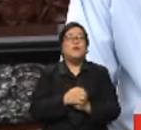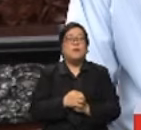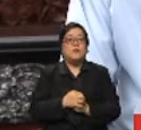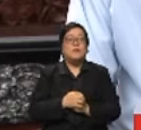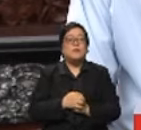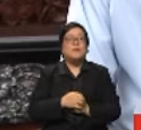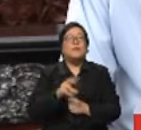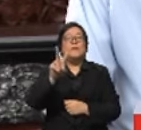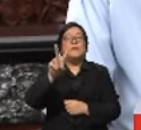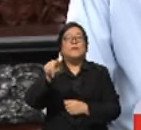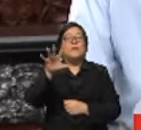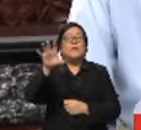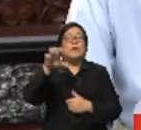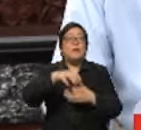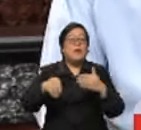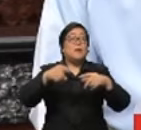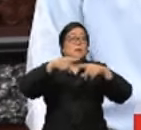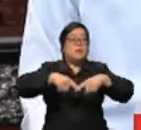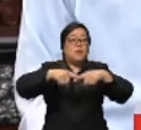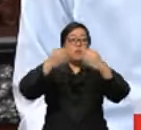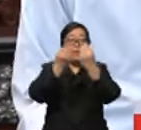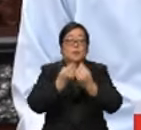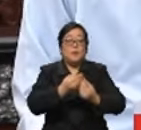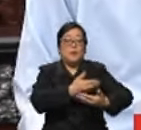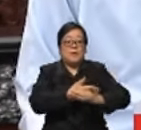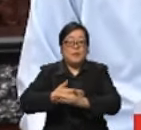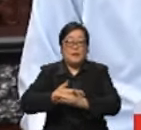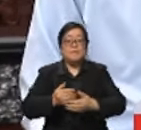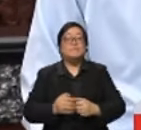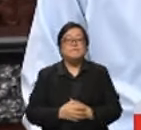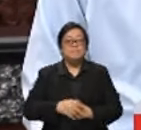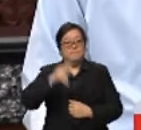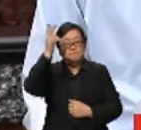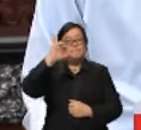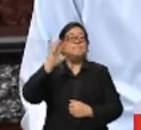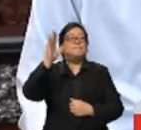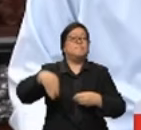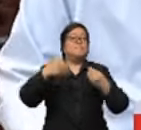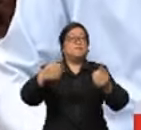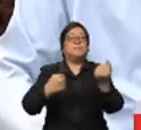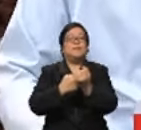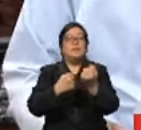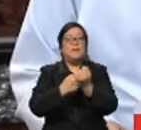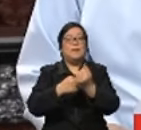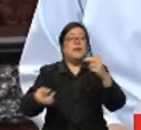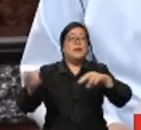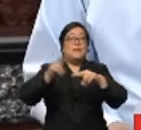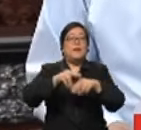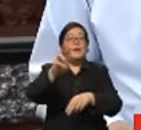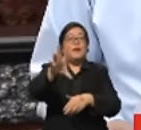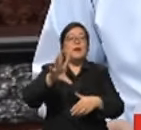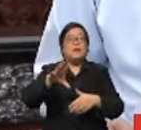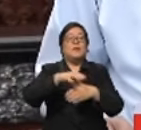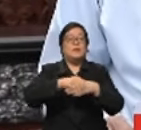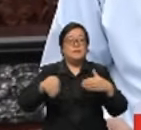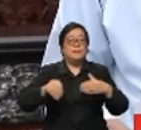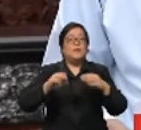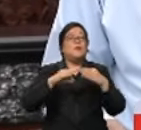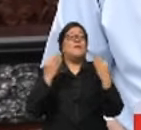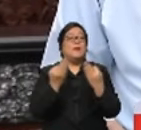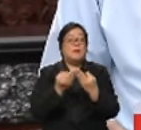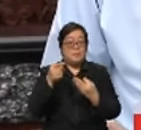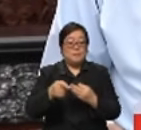2500 Ringgit bergantung kepada bilangan anak raden 2 kamar mandi sumbangan tambahan 600 juta Ringgit kepada isu